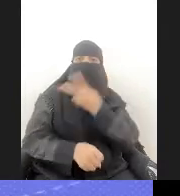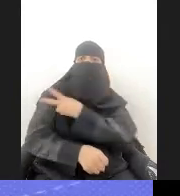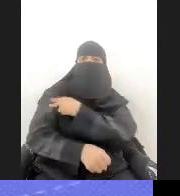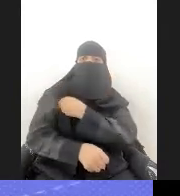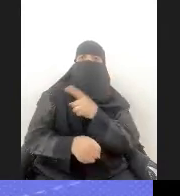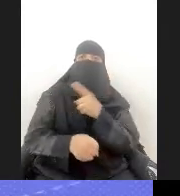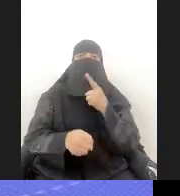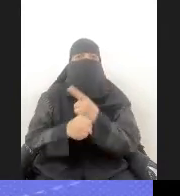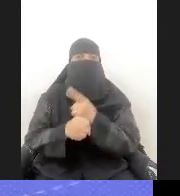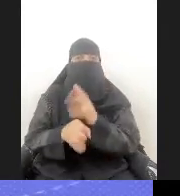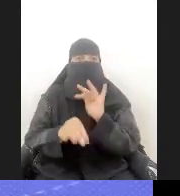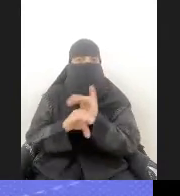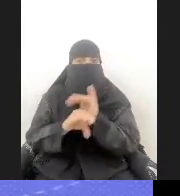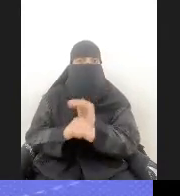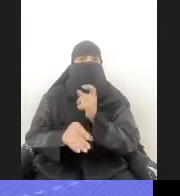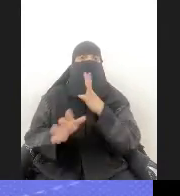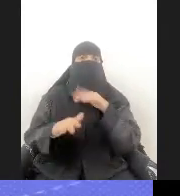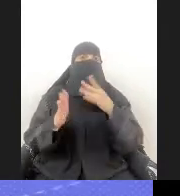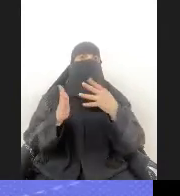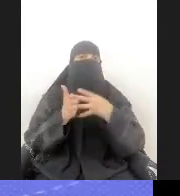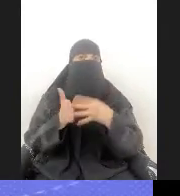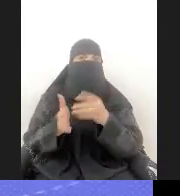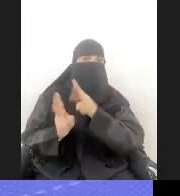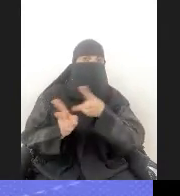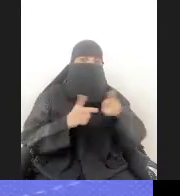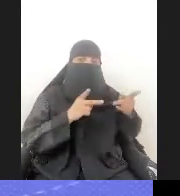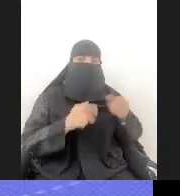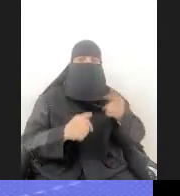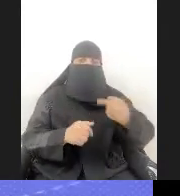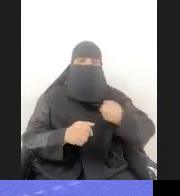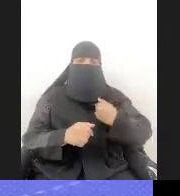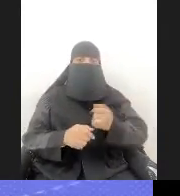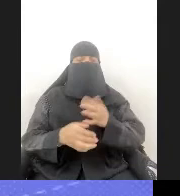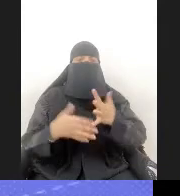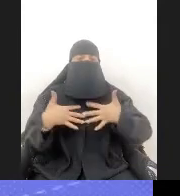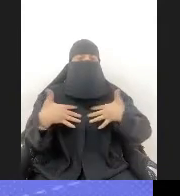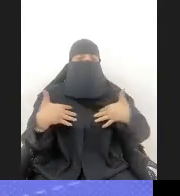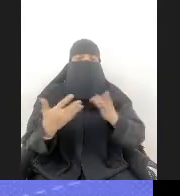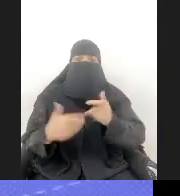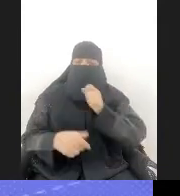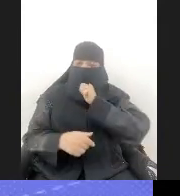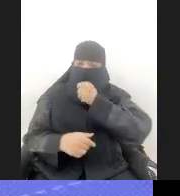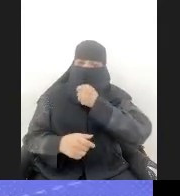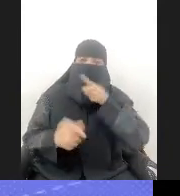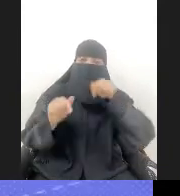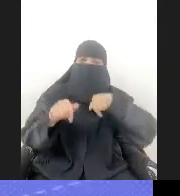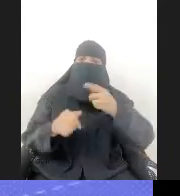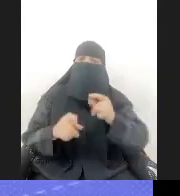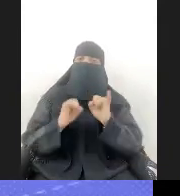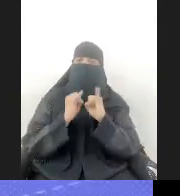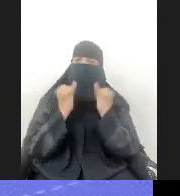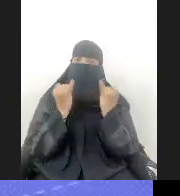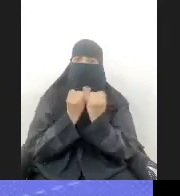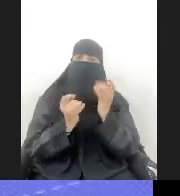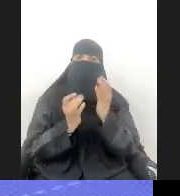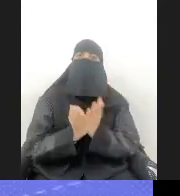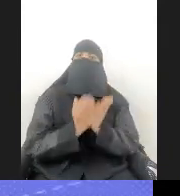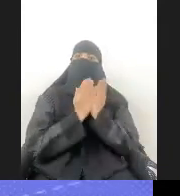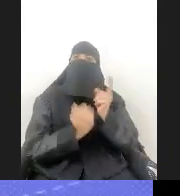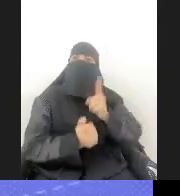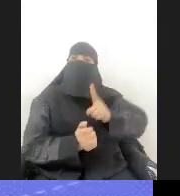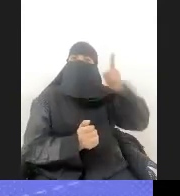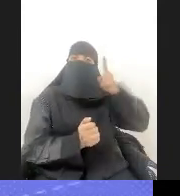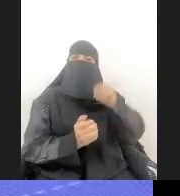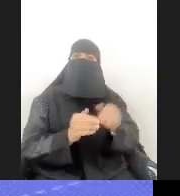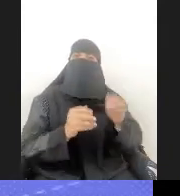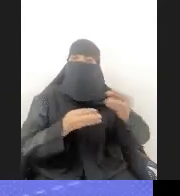فأنا أعبر حقيقة عن سعادتي بأن أكون متحدثا في مثل هذا الملتقى، وأسأل الله عز وجل أن يبارك